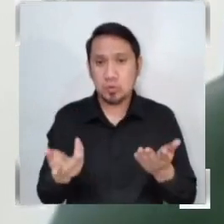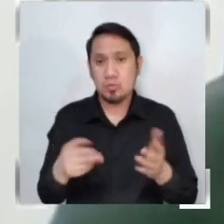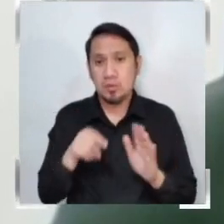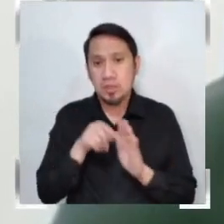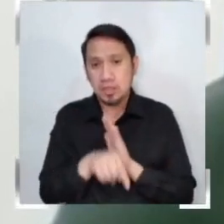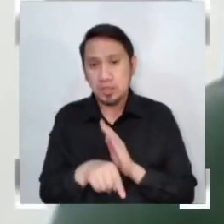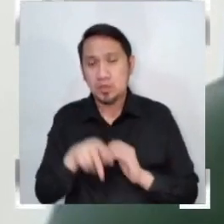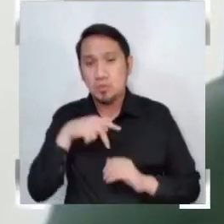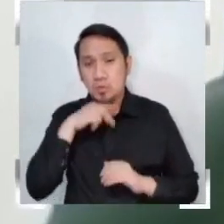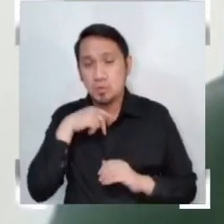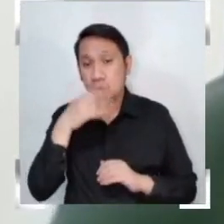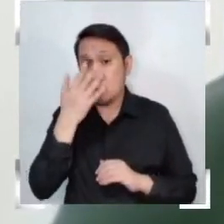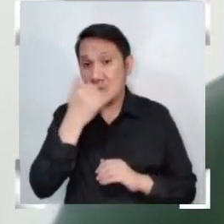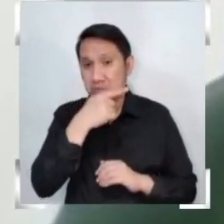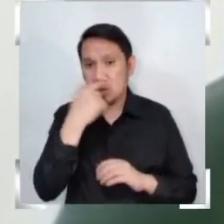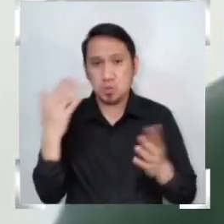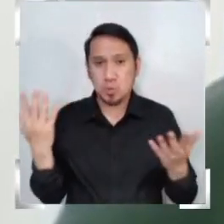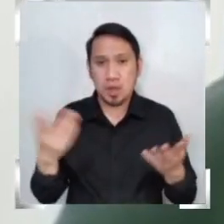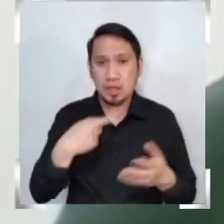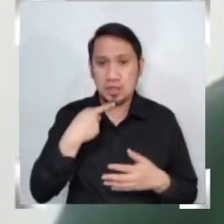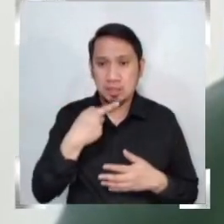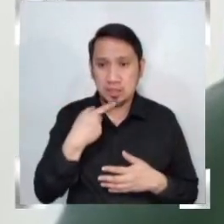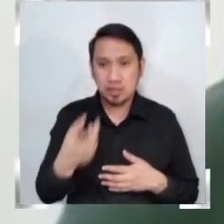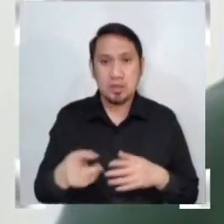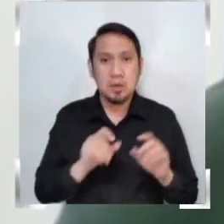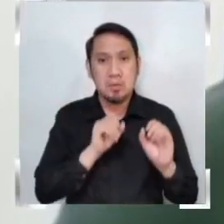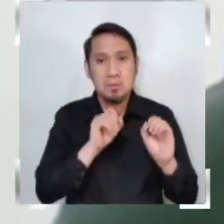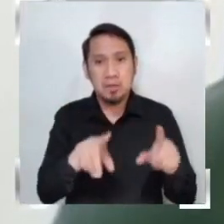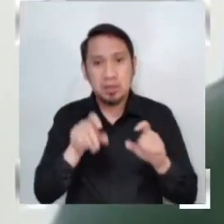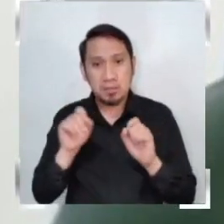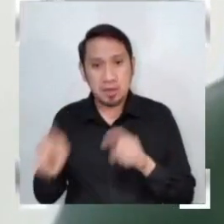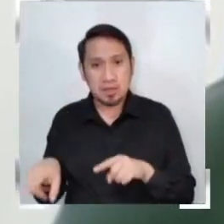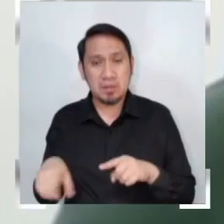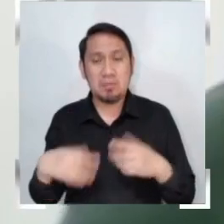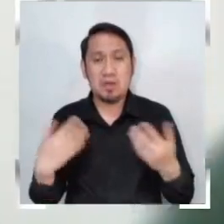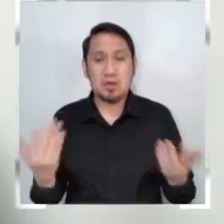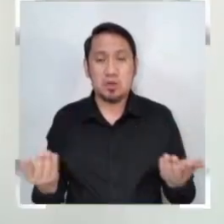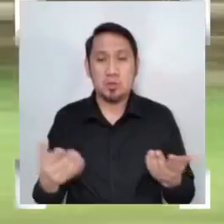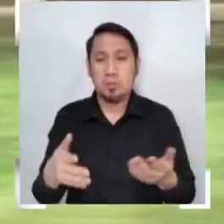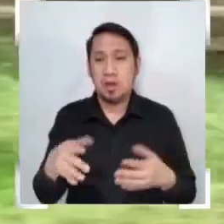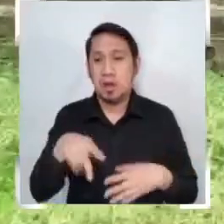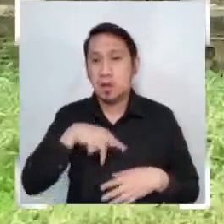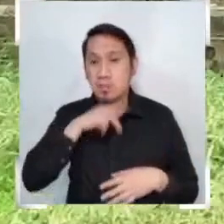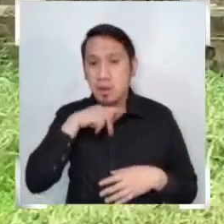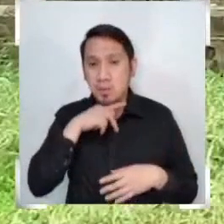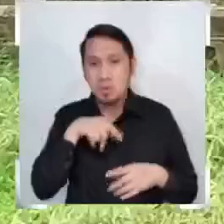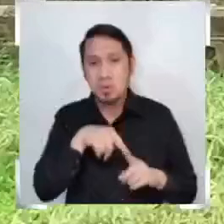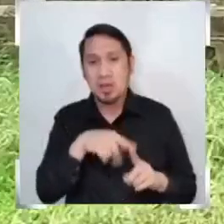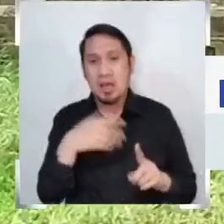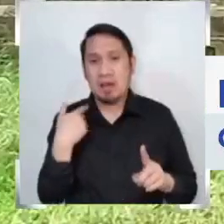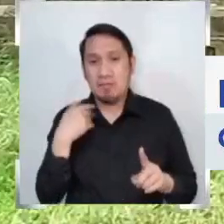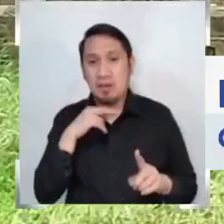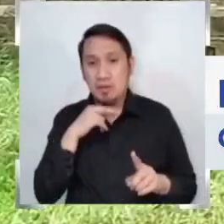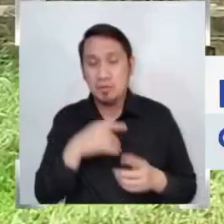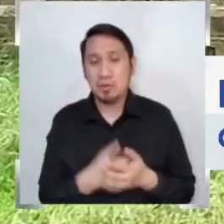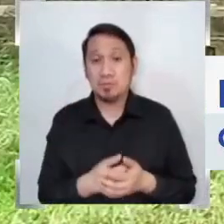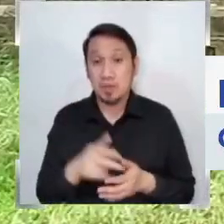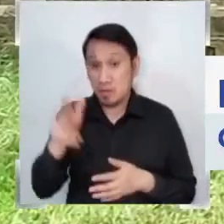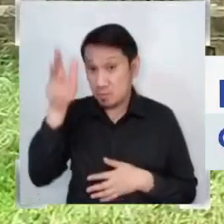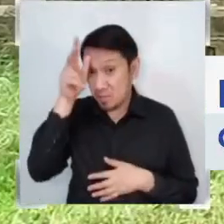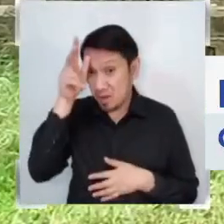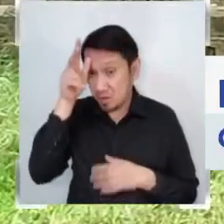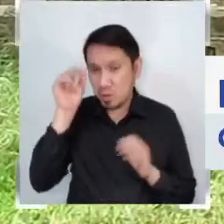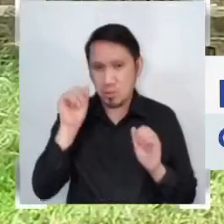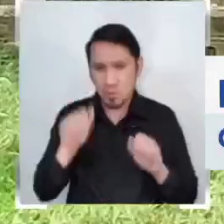wala nagdideklara. Binibenta pa rin nila yung kanilang may infected. Ang manok naman, posibleng patuloy daw tumaas